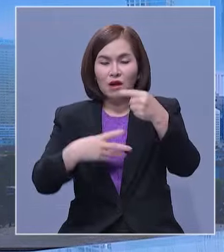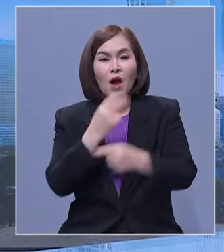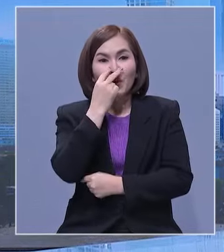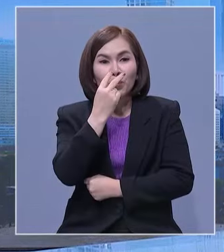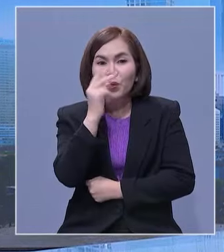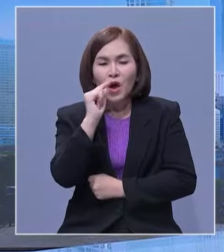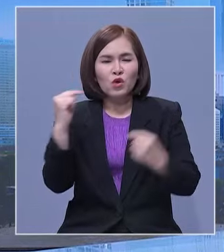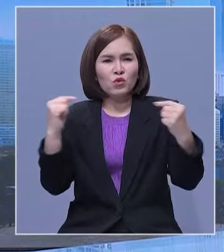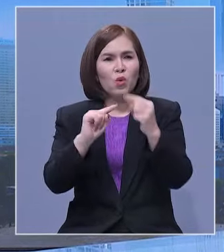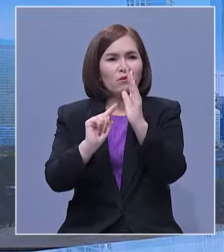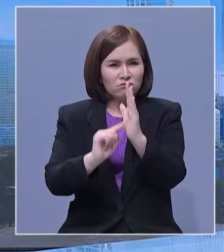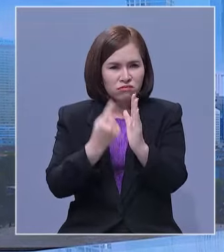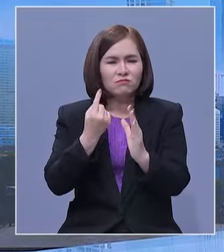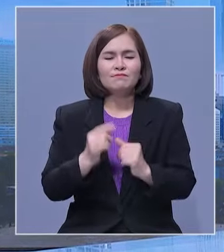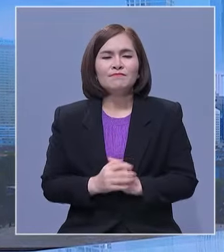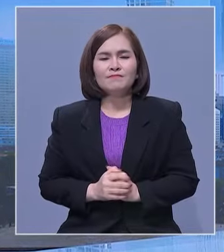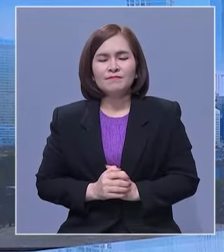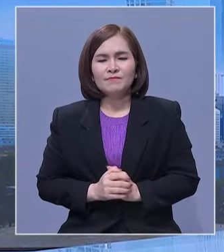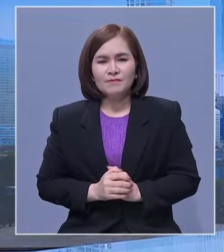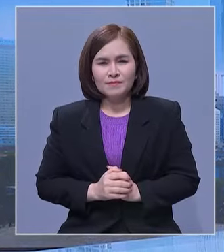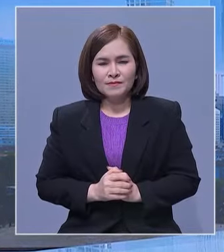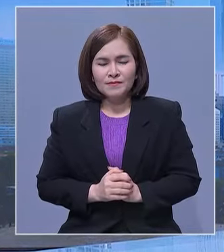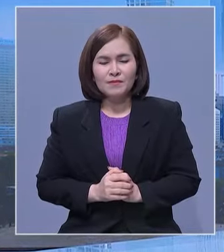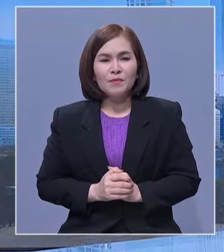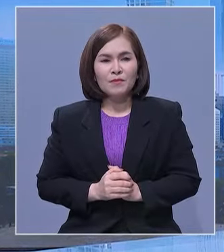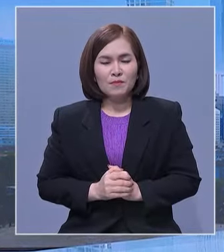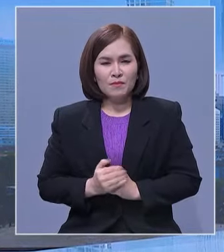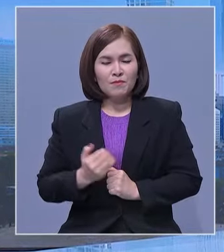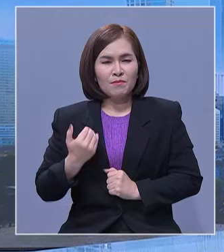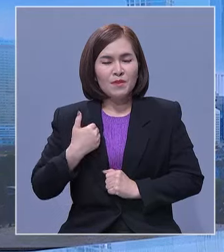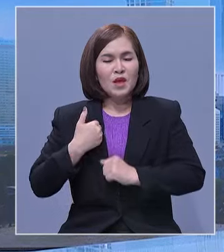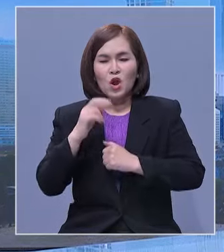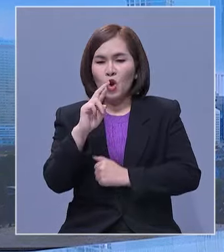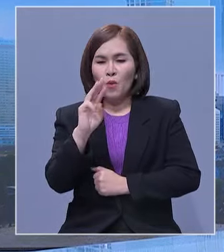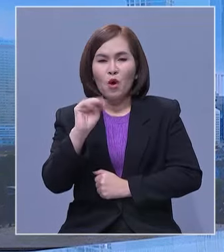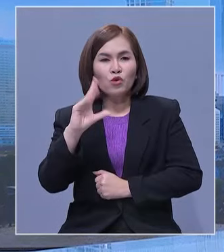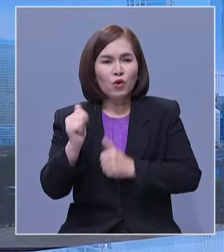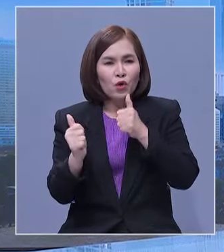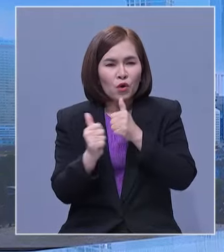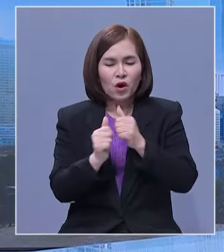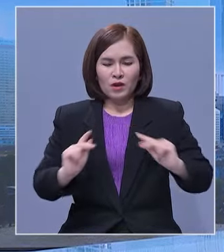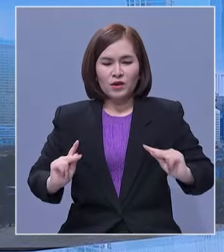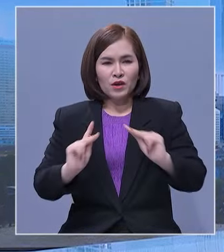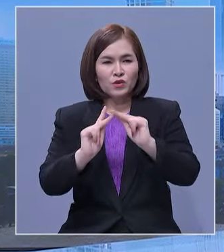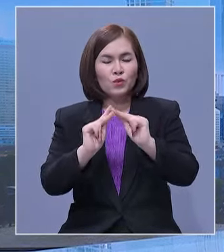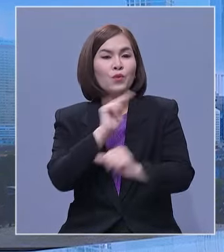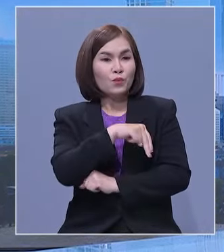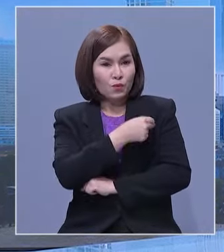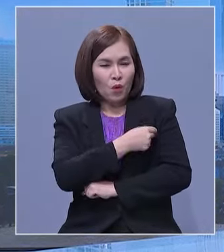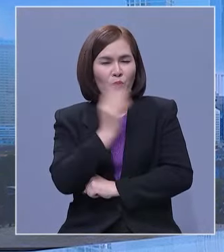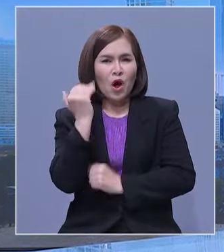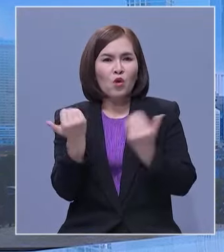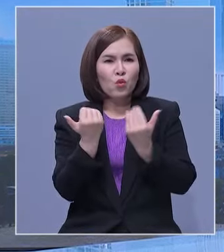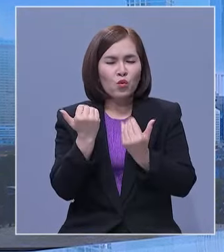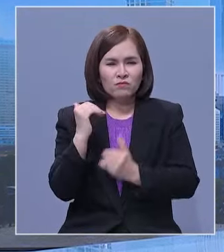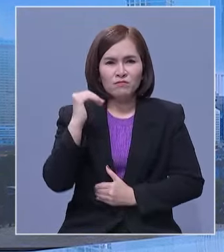ครับเริ่มกันที่เรื่องแรกค่ะคุณผู้ชมประเด็นที่ลูกคนโตของคุณสันติพร้อมพัรัฐมนตรีช่วยว่าการกระทรวงสาธารณสุขขับรถชนด่าน